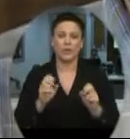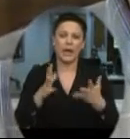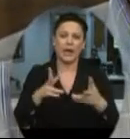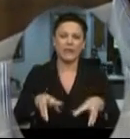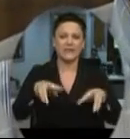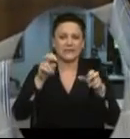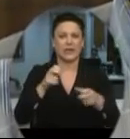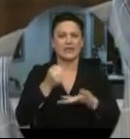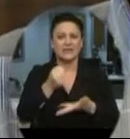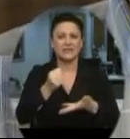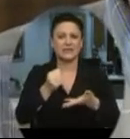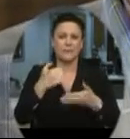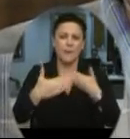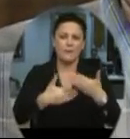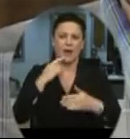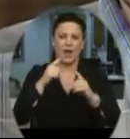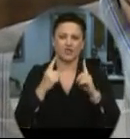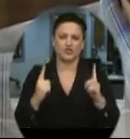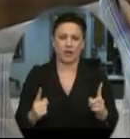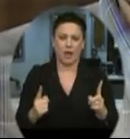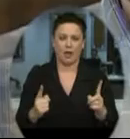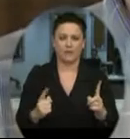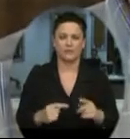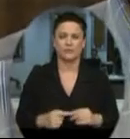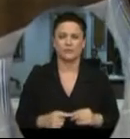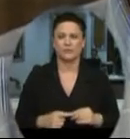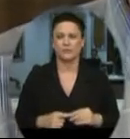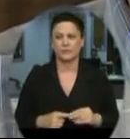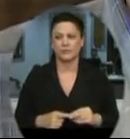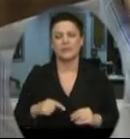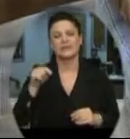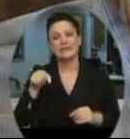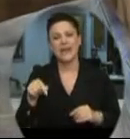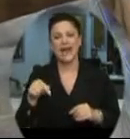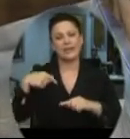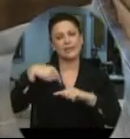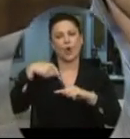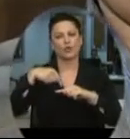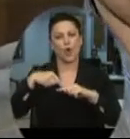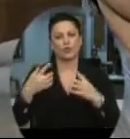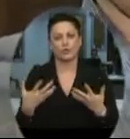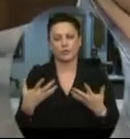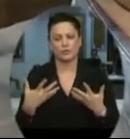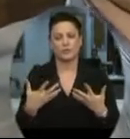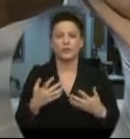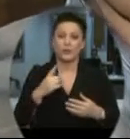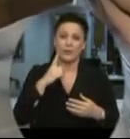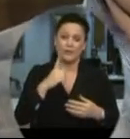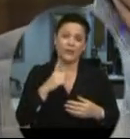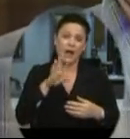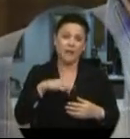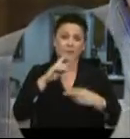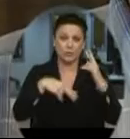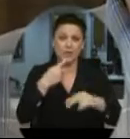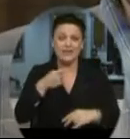במהלך השנה. במהלך השנה השנייה של התקציב הדו-שנתי. אלה היתרונות העיקריים. ובמידה מסוימת, תקציב דו-שנתי יכול להכניס